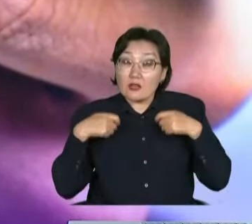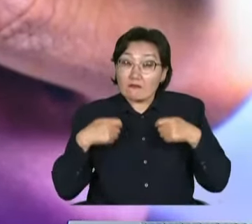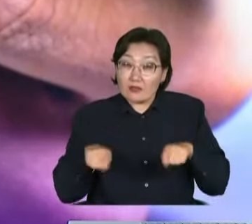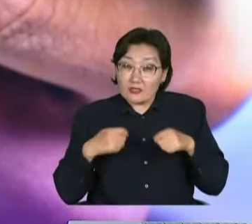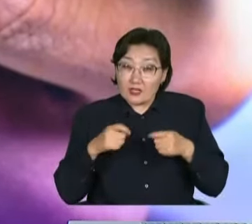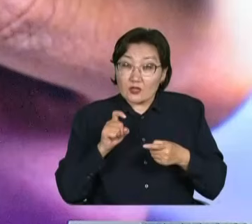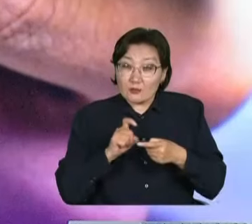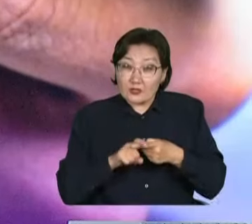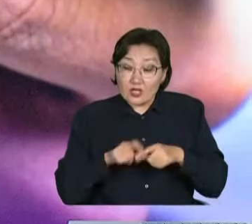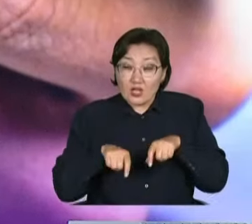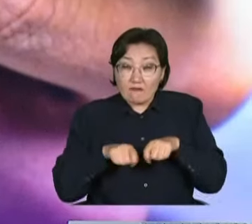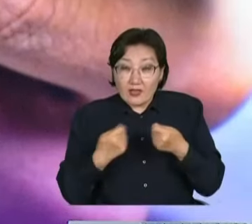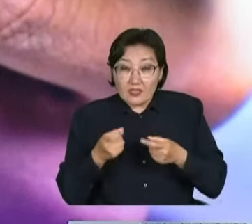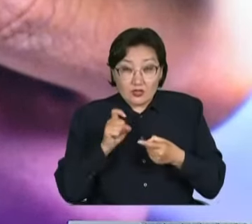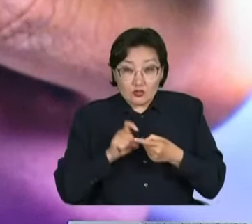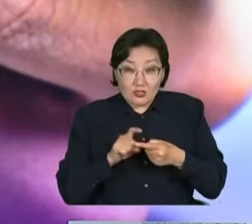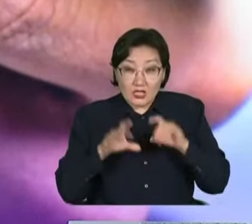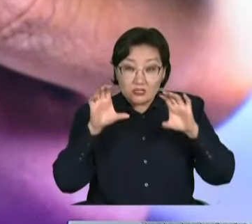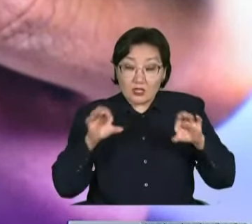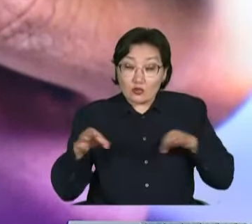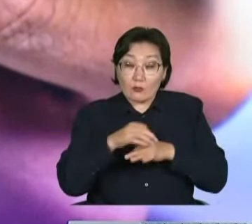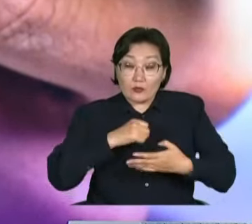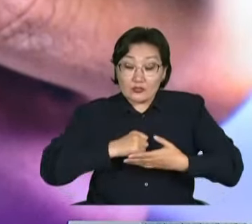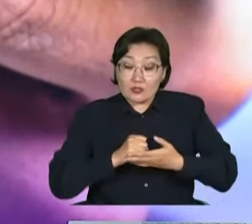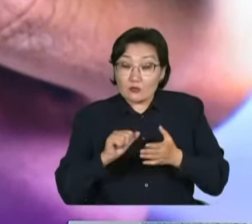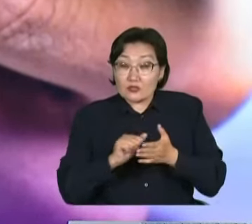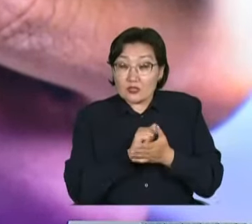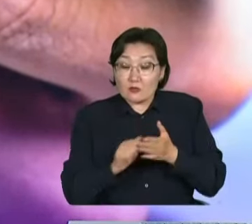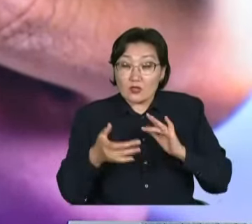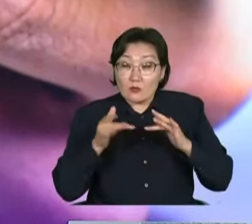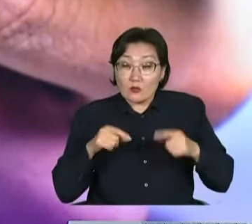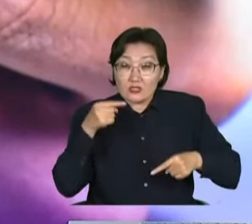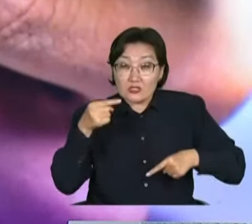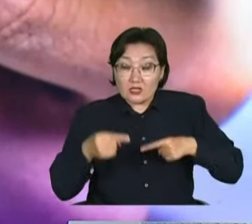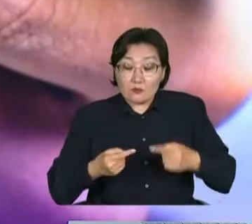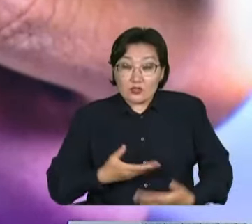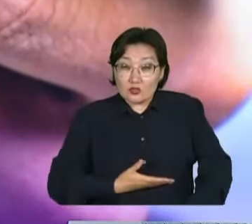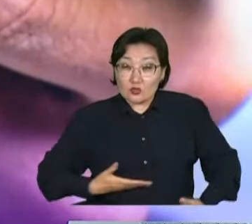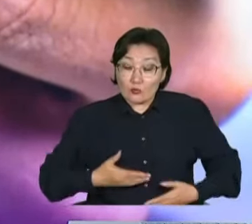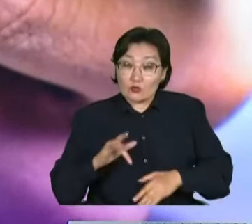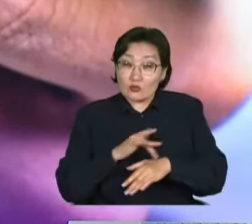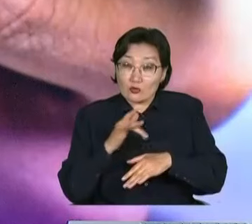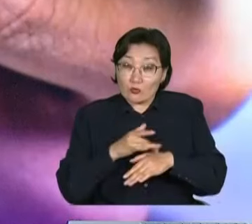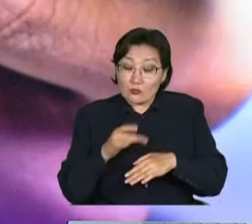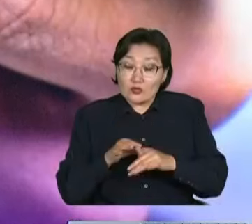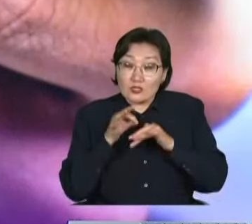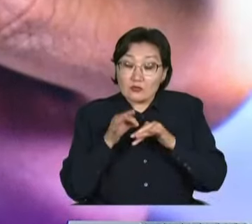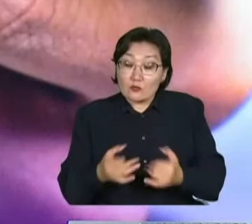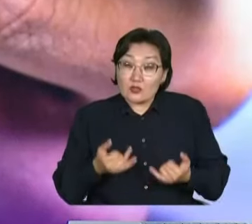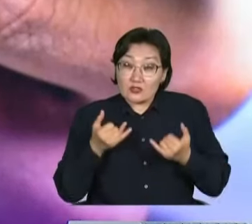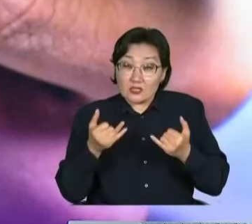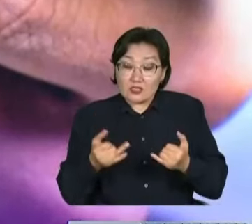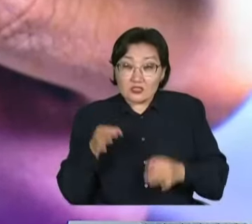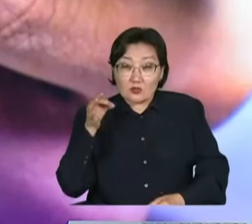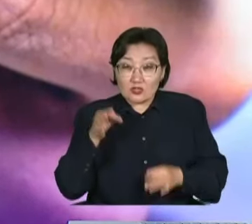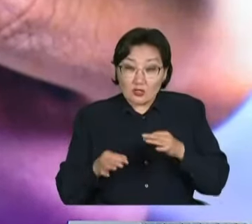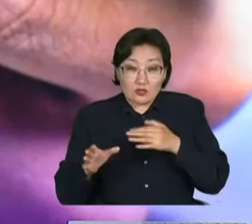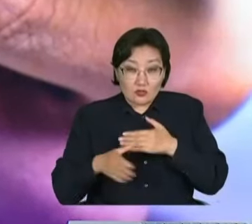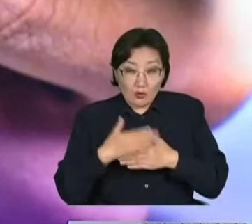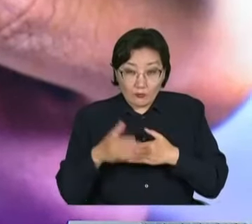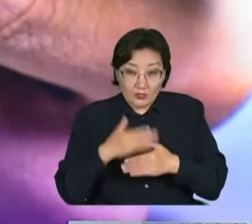заң жобасын екінші оқылымда мақұлдады. Құжатта интернет арқылы сексуалдық қызметтерді ұйымдастырған үшін қылмыстық